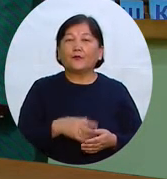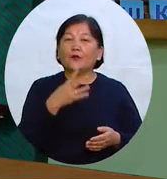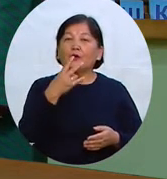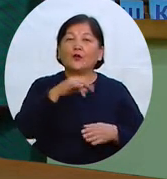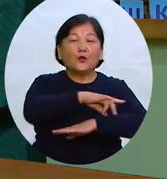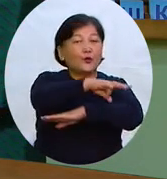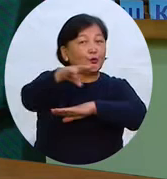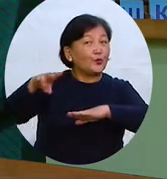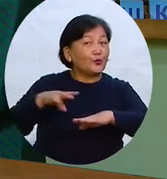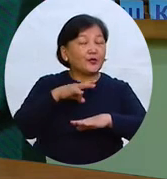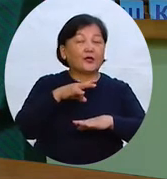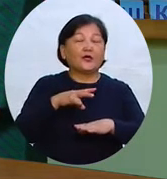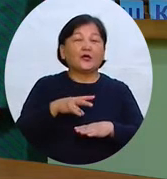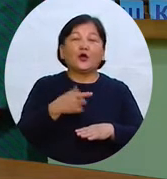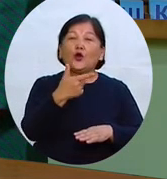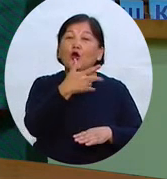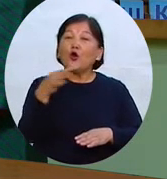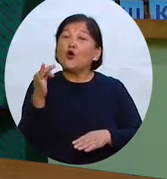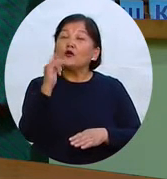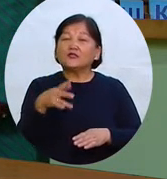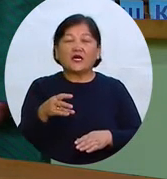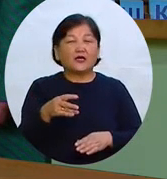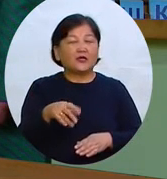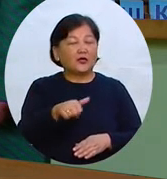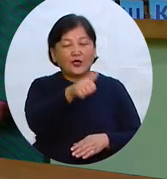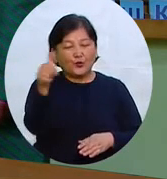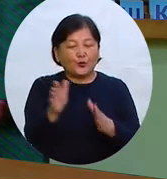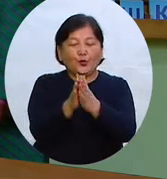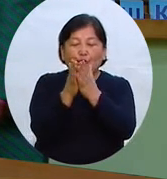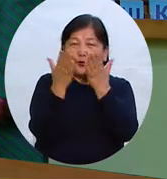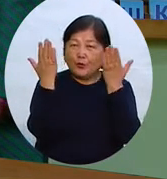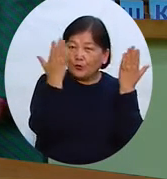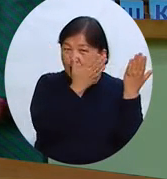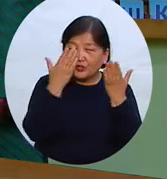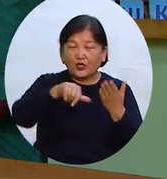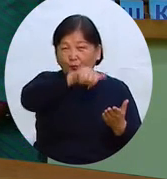нутгийн гоо сайхныг уншигчдийн сэтгэлд буутал төрсөлсөн байна.